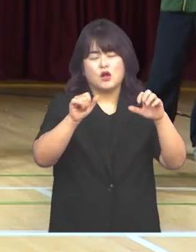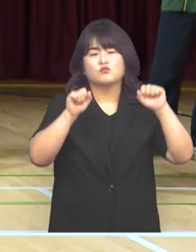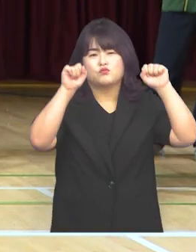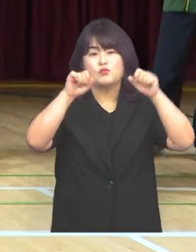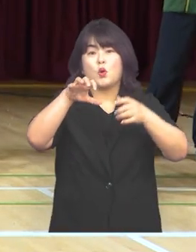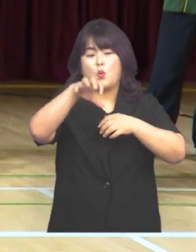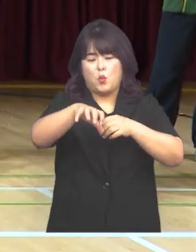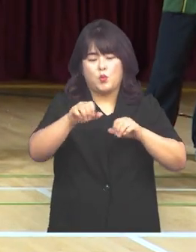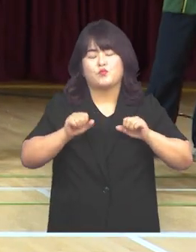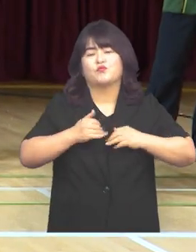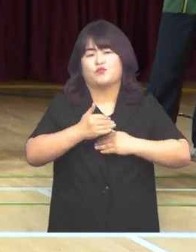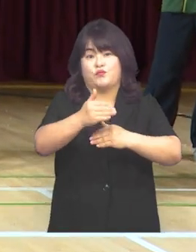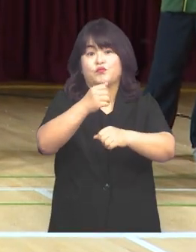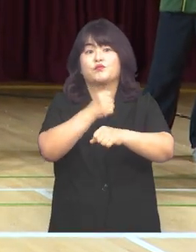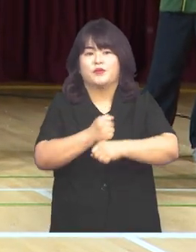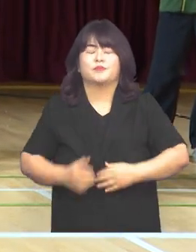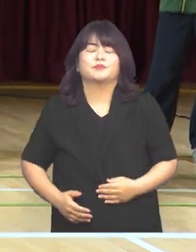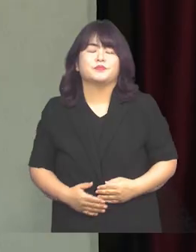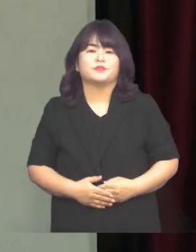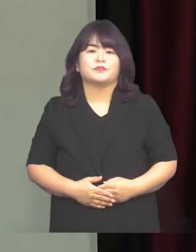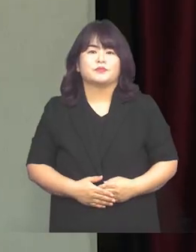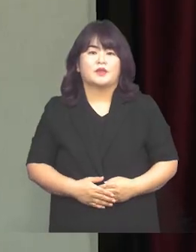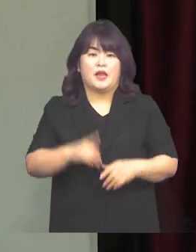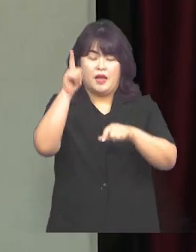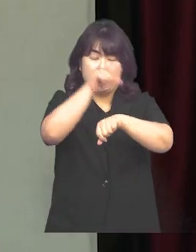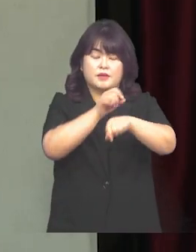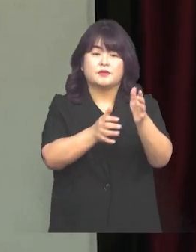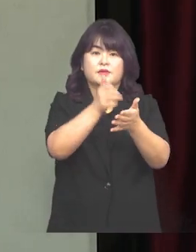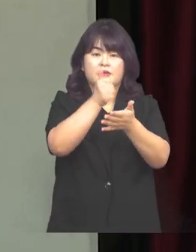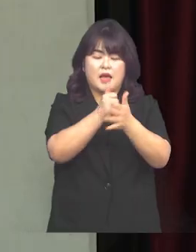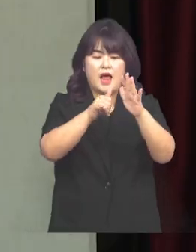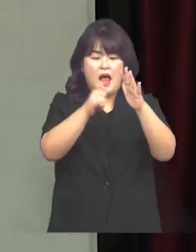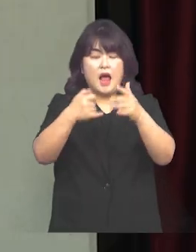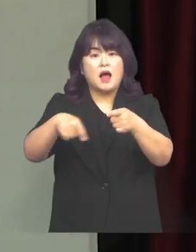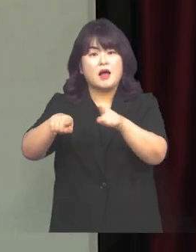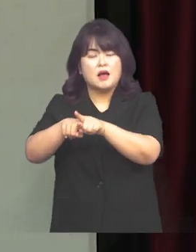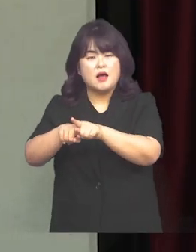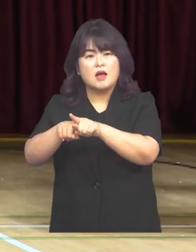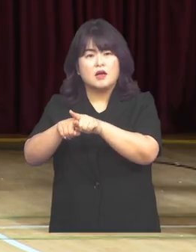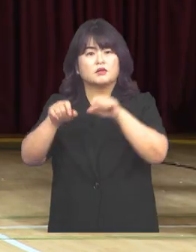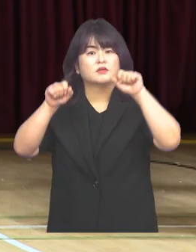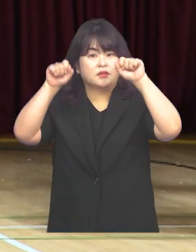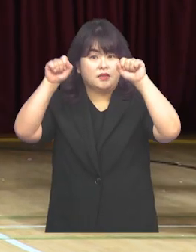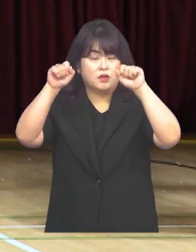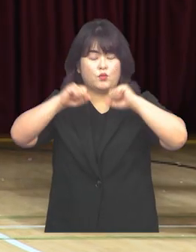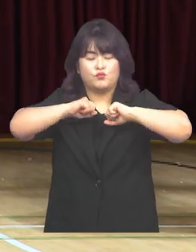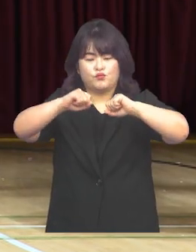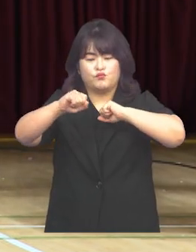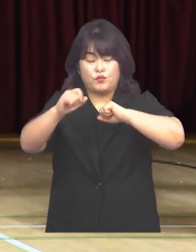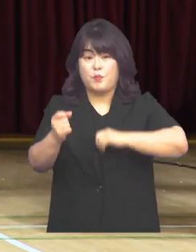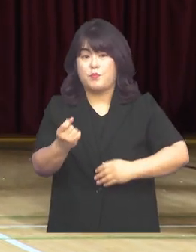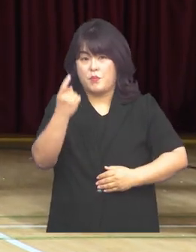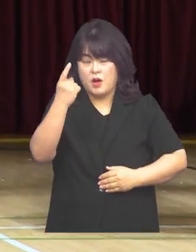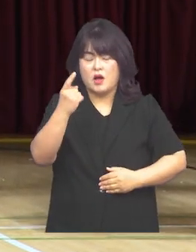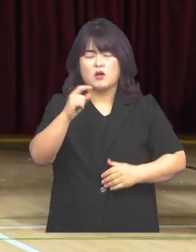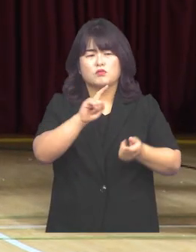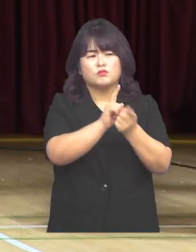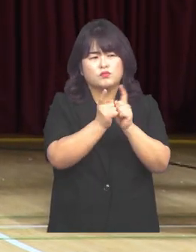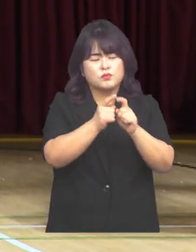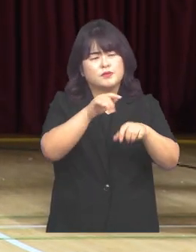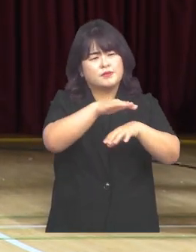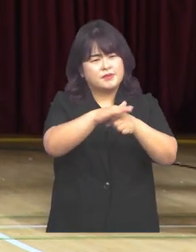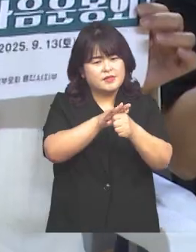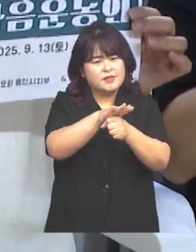가족 운동회가 진행됐습니다. 이상일 시장은 가족들과 함께 체육 활동을 통해 서로 사랑과